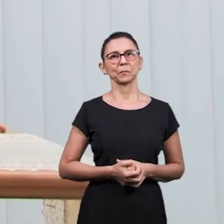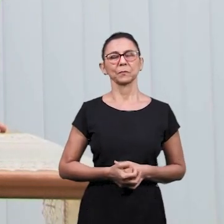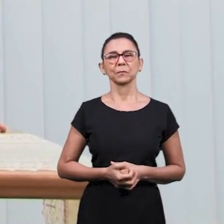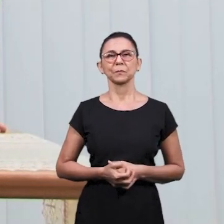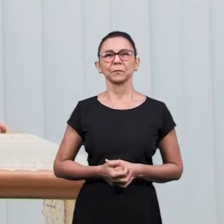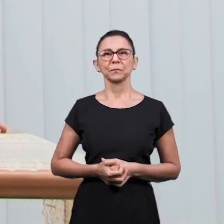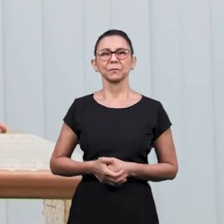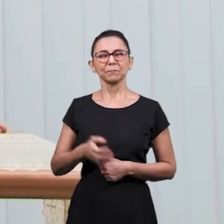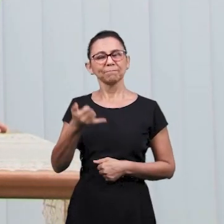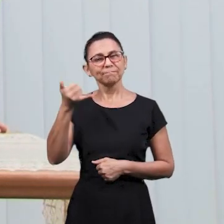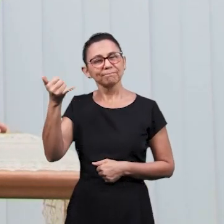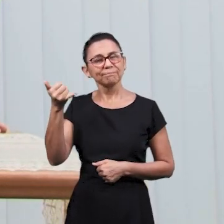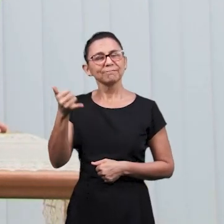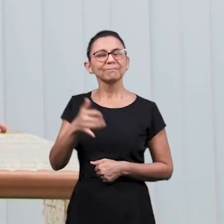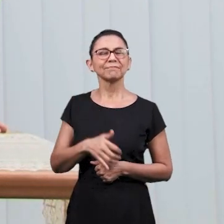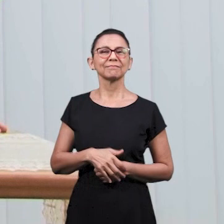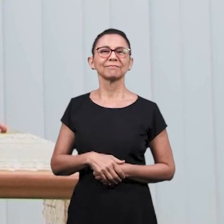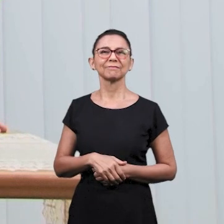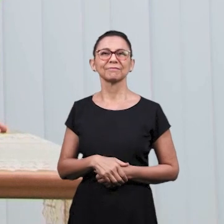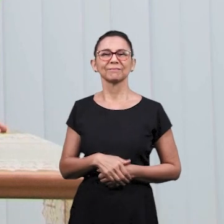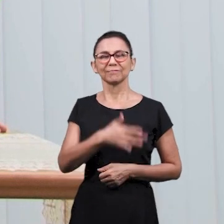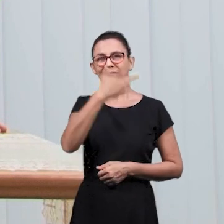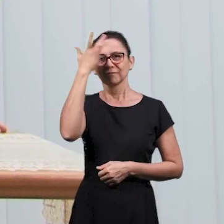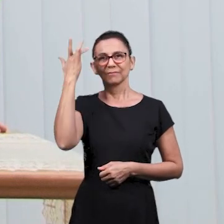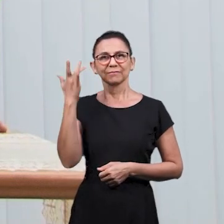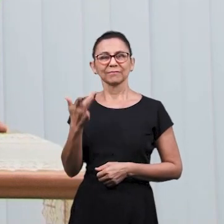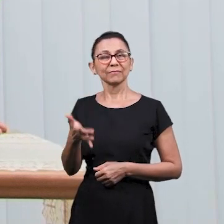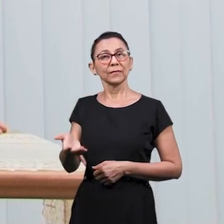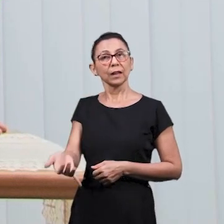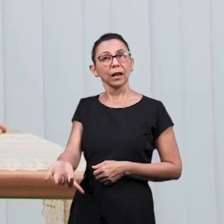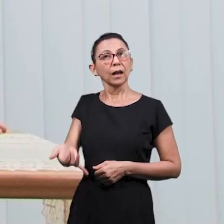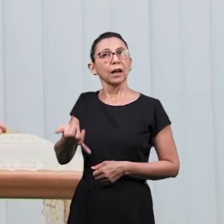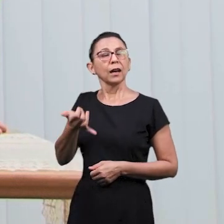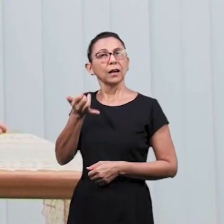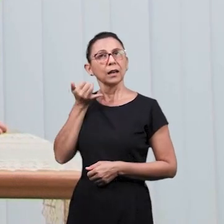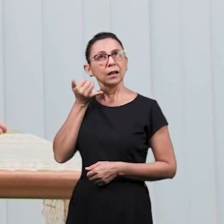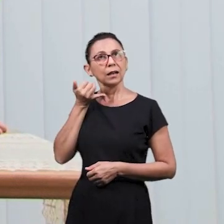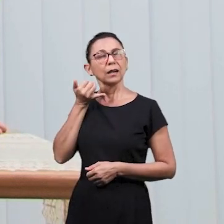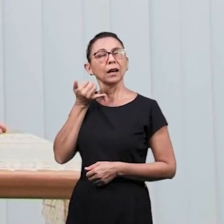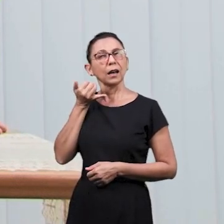Это для тех, кто проживает на территории Бразилии.